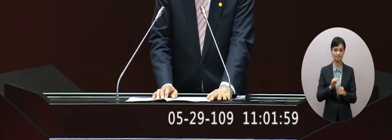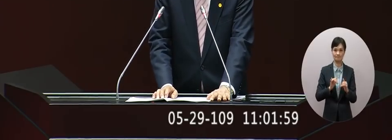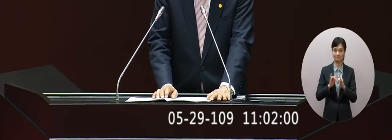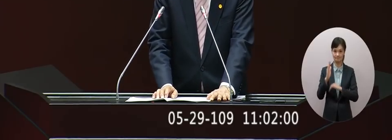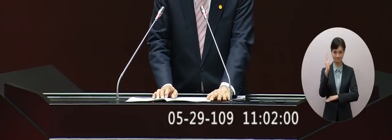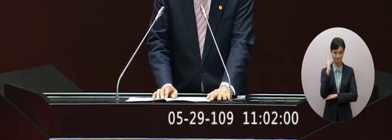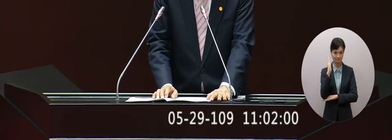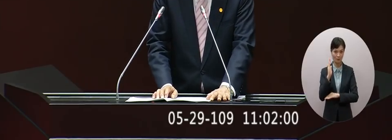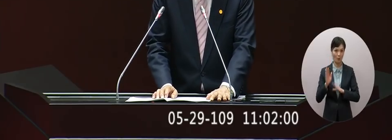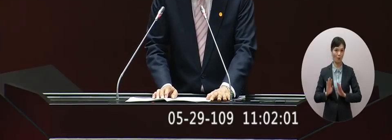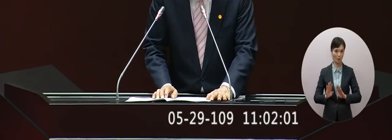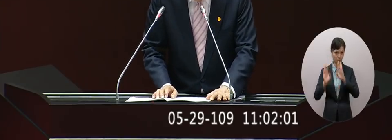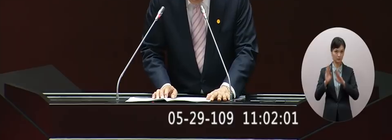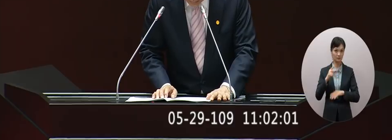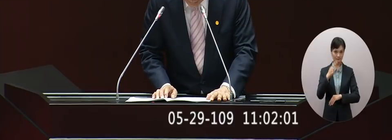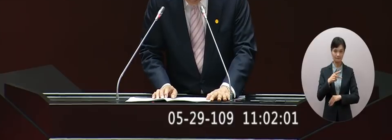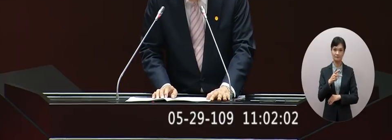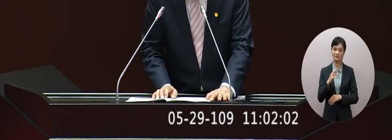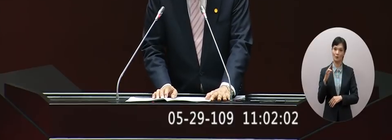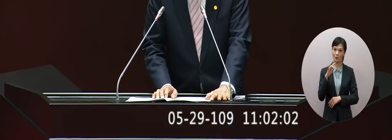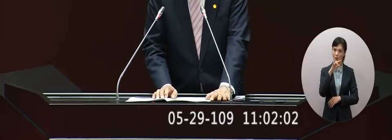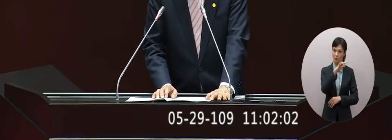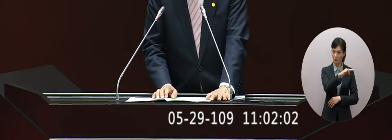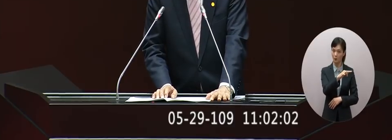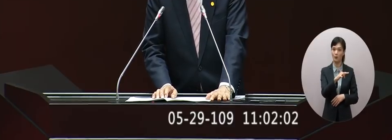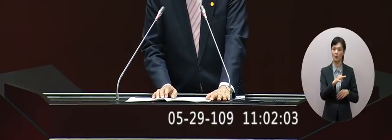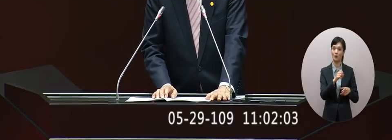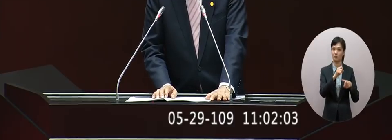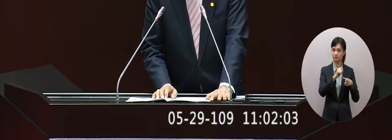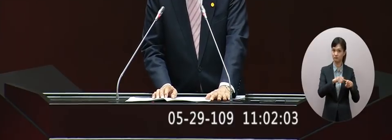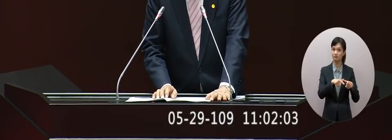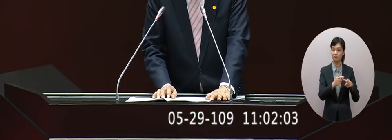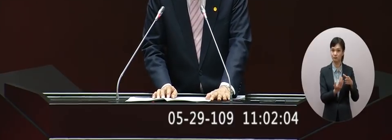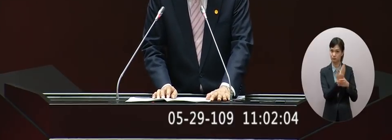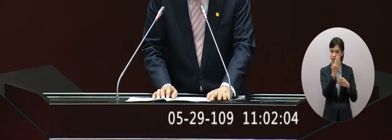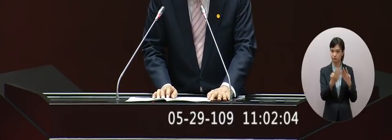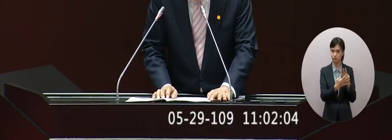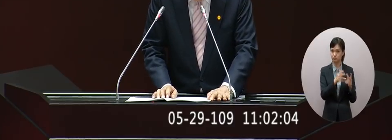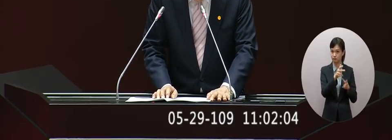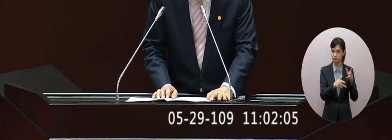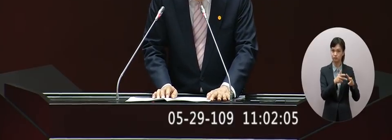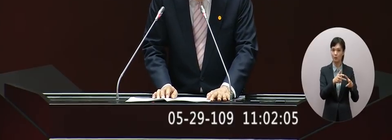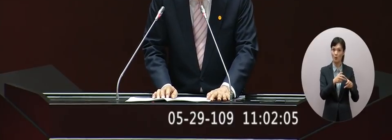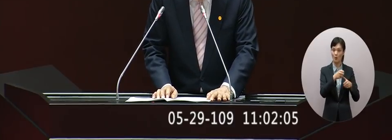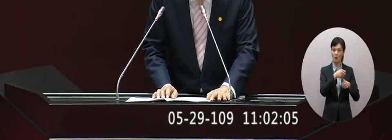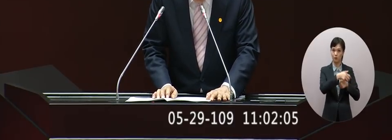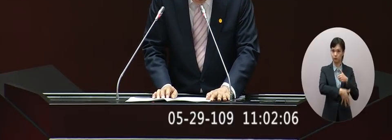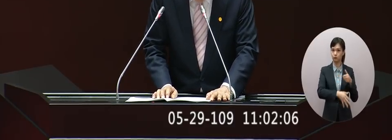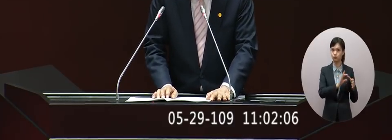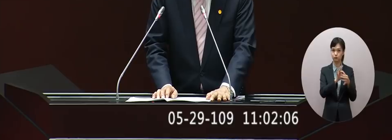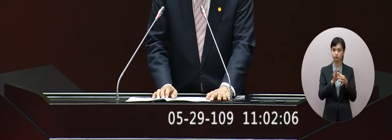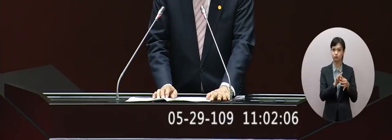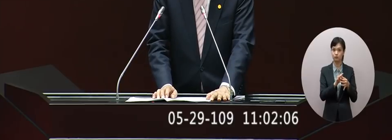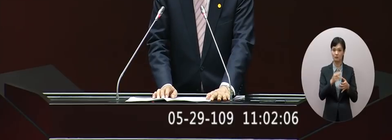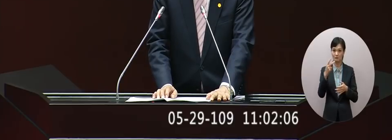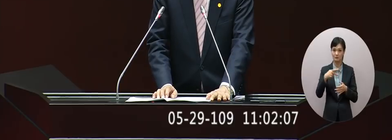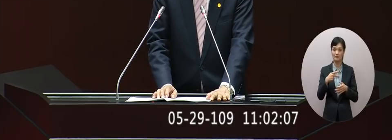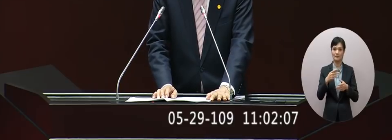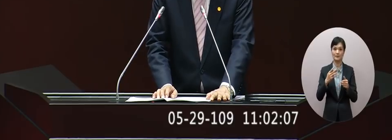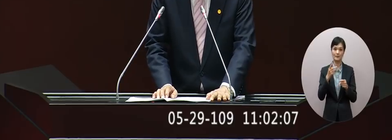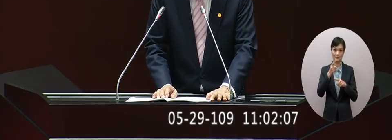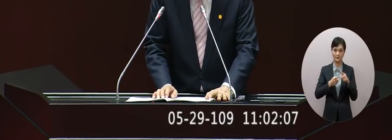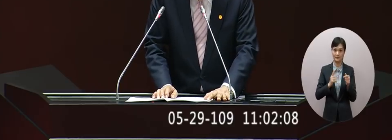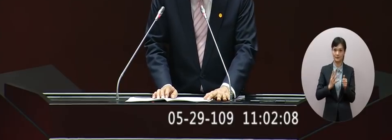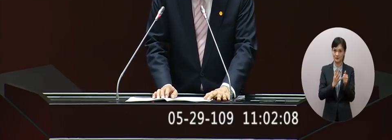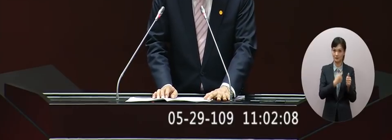加强航太产业的能力，抢占半导体全球供应链的核